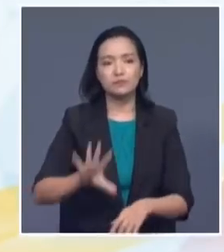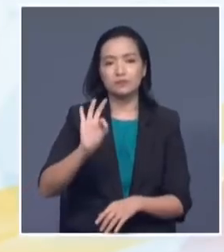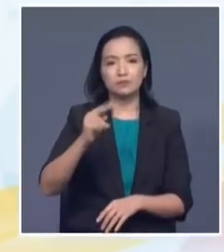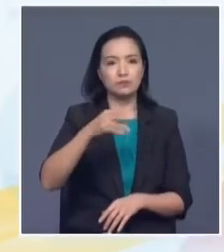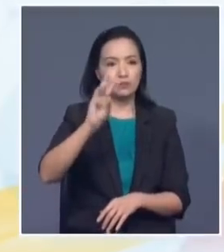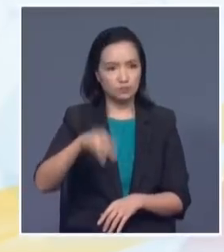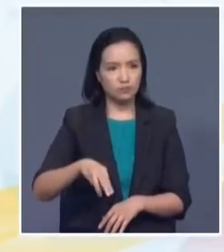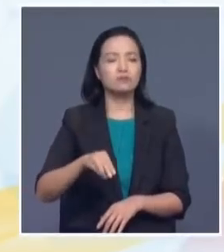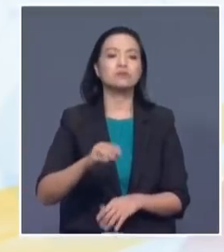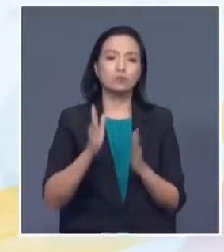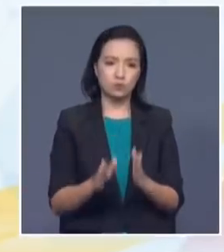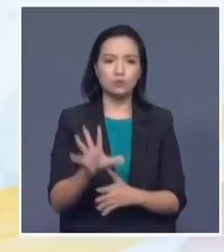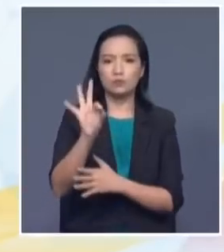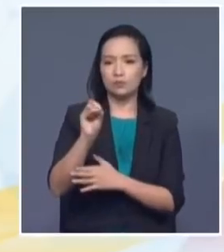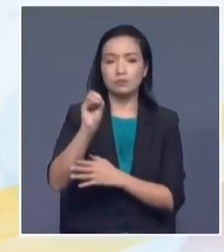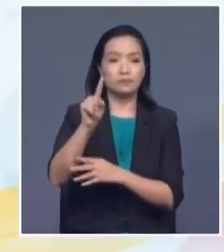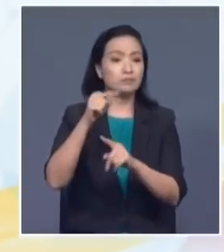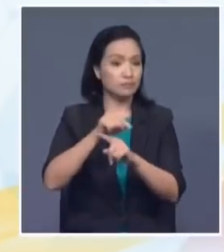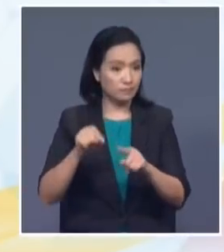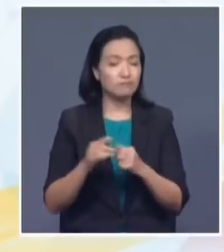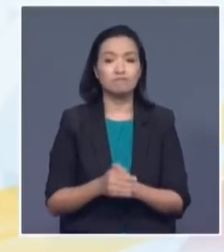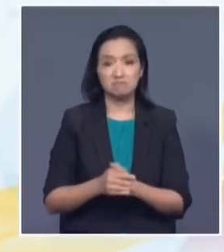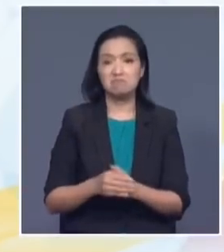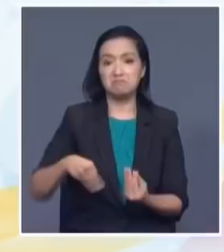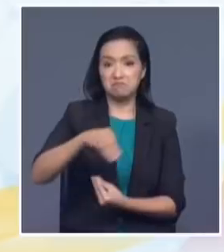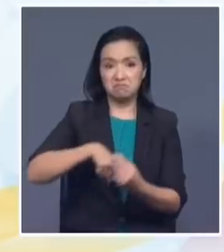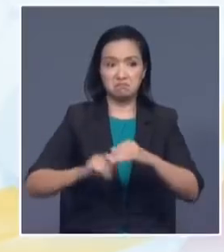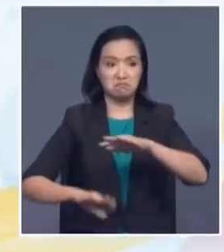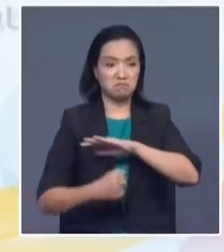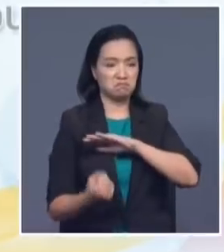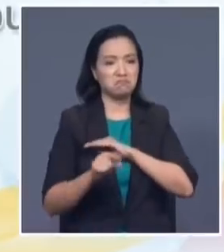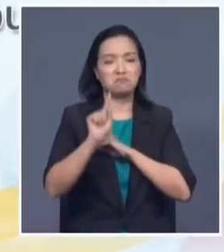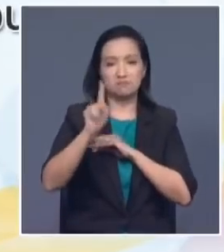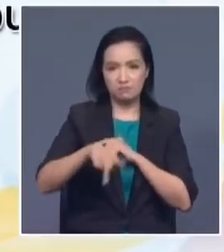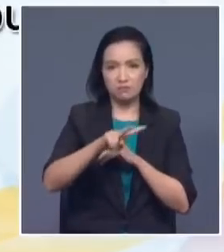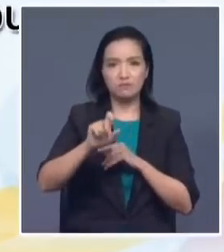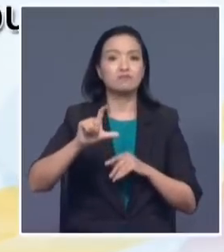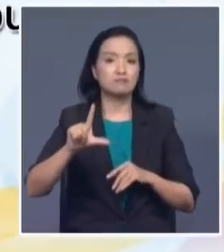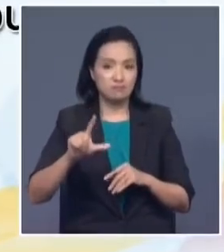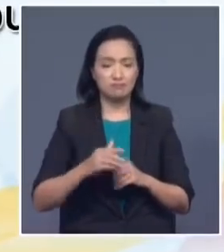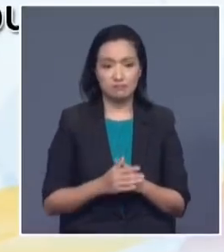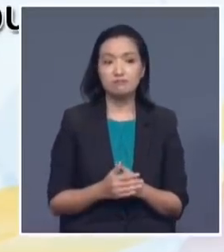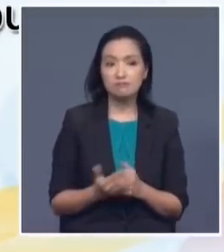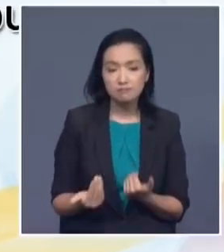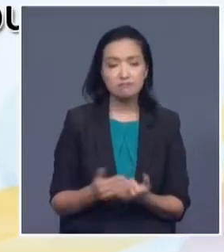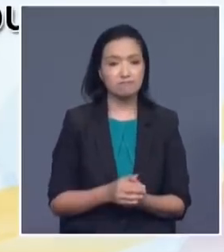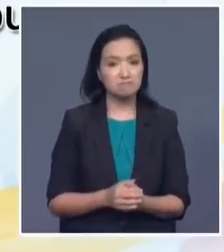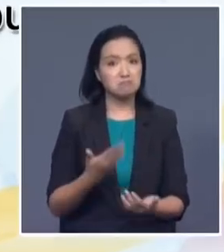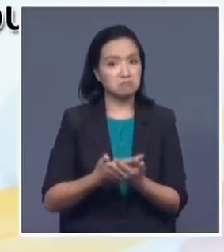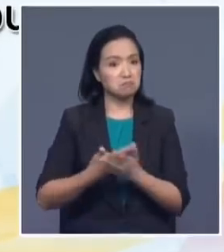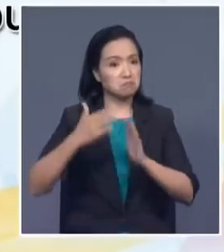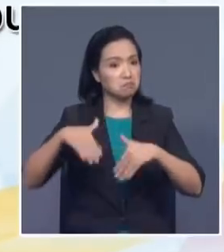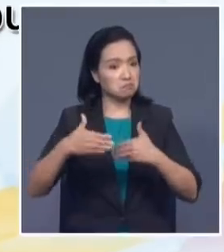ายหรือ191สามารถกระตุ้นเศรษฐกิจฐานรากได้กว่า 1,200 ล้านบาทหรือกล่าวได้ว่าเราสามารถสร้างราย